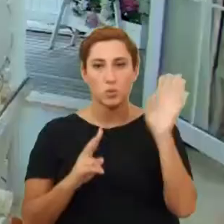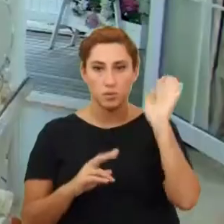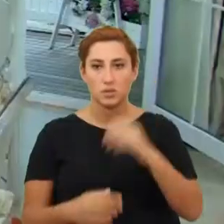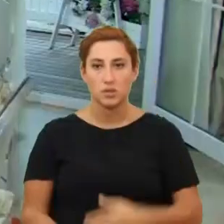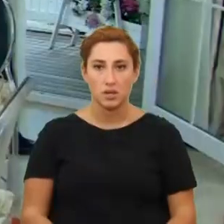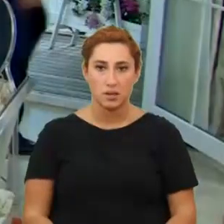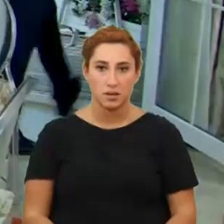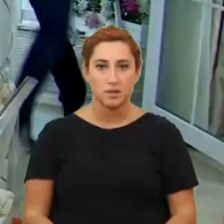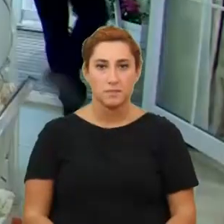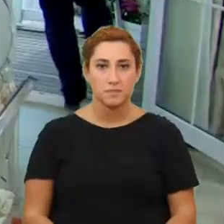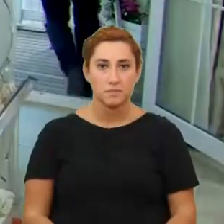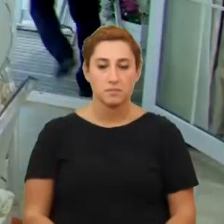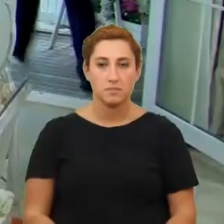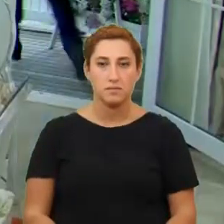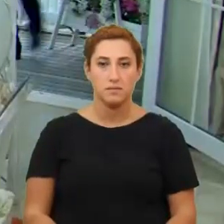üzere.